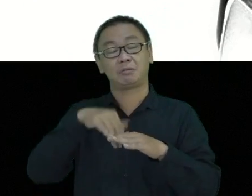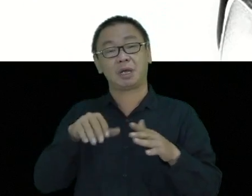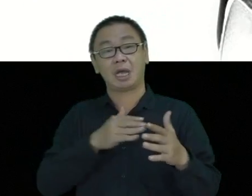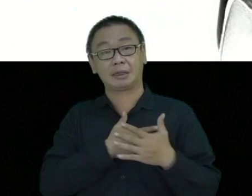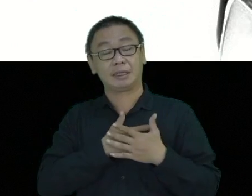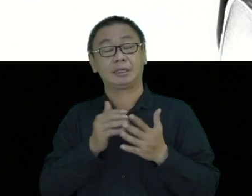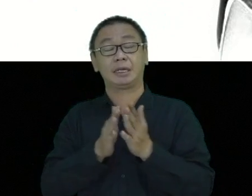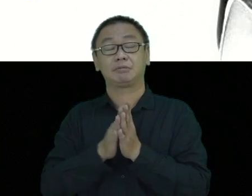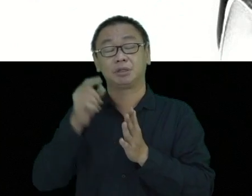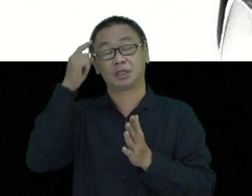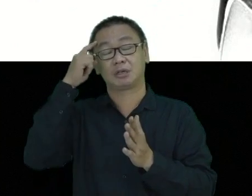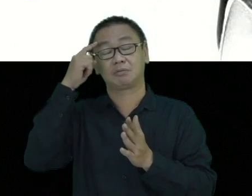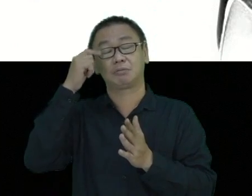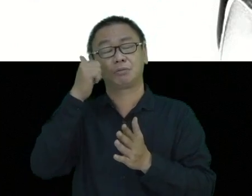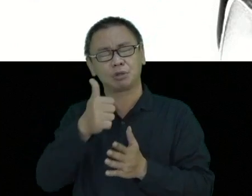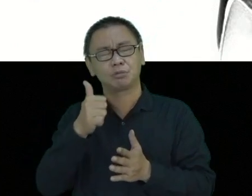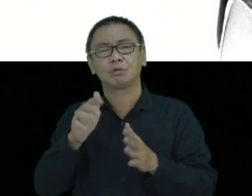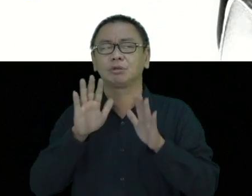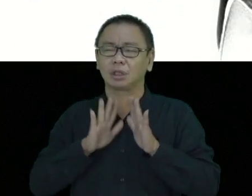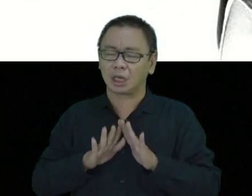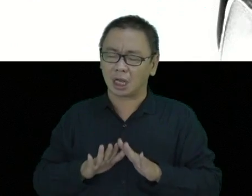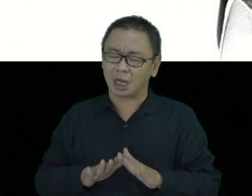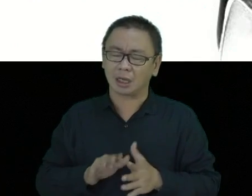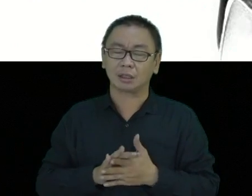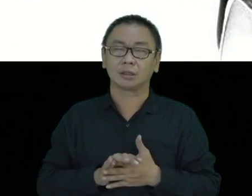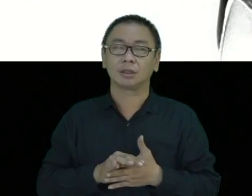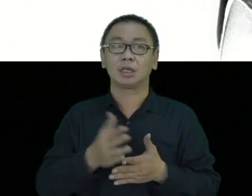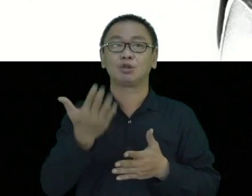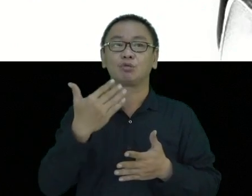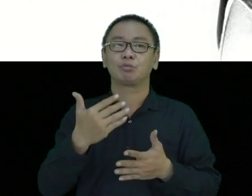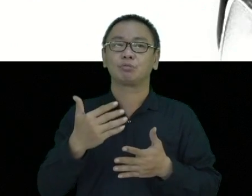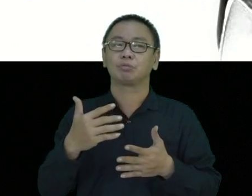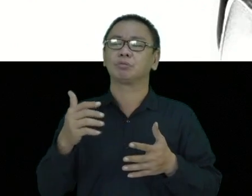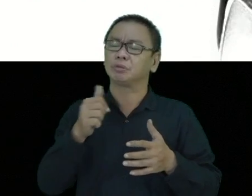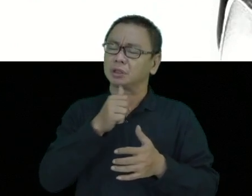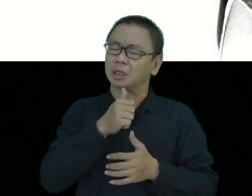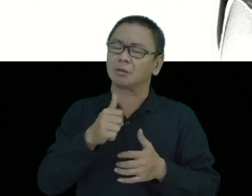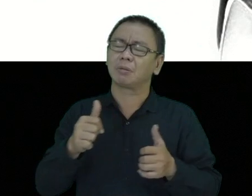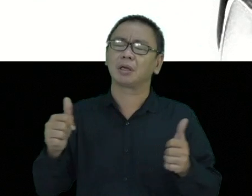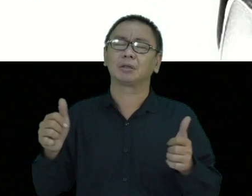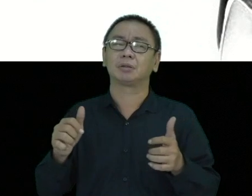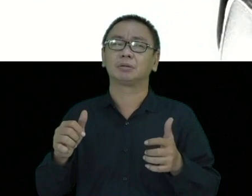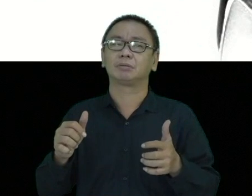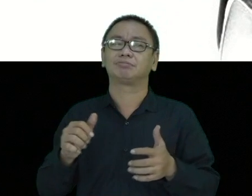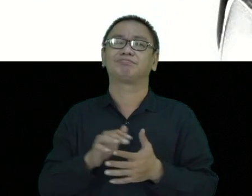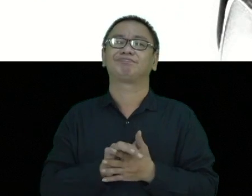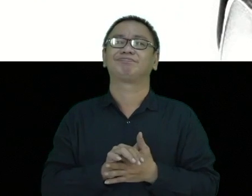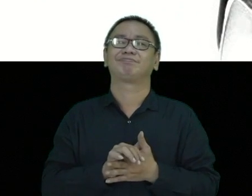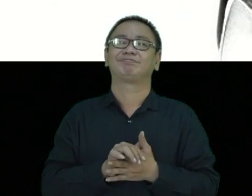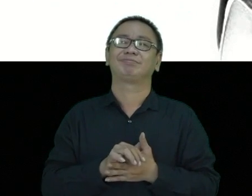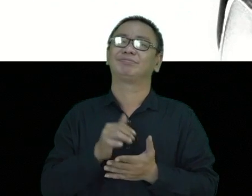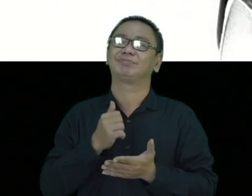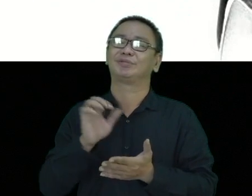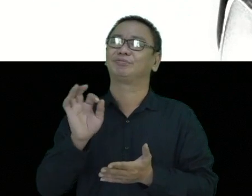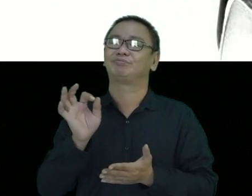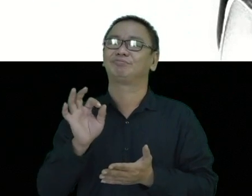tenang, hidup dengan nyaman? Belum tentu bisa. Makanya saudara, bagaimana